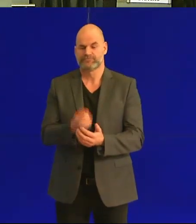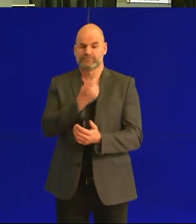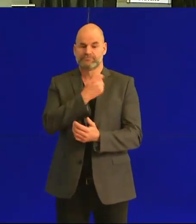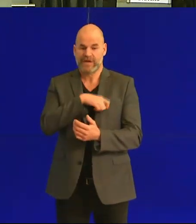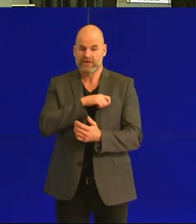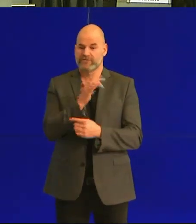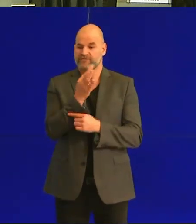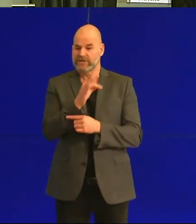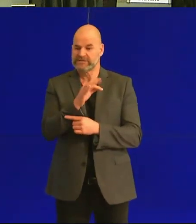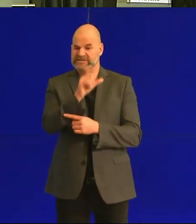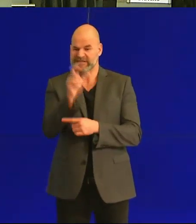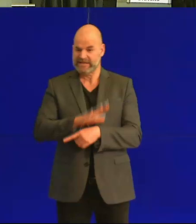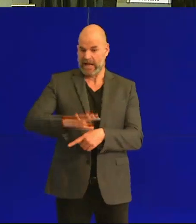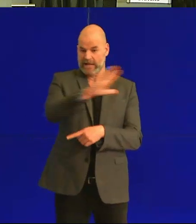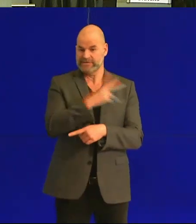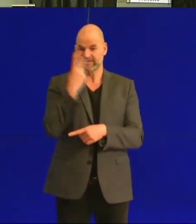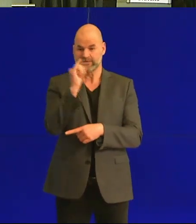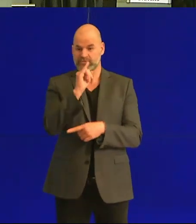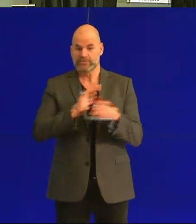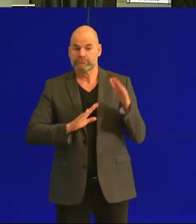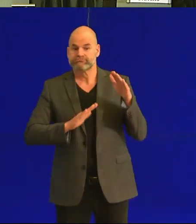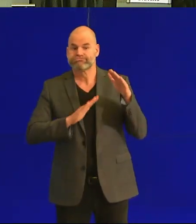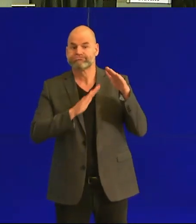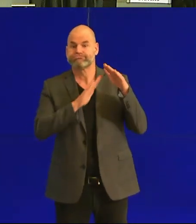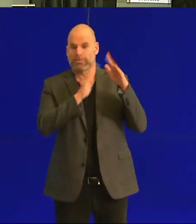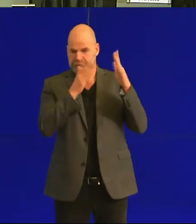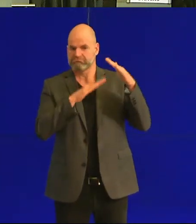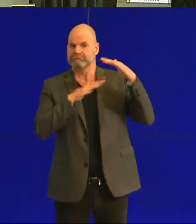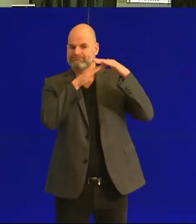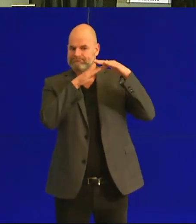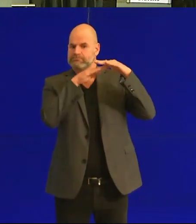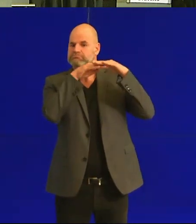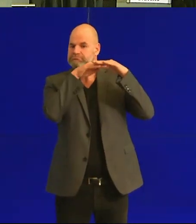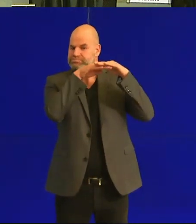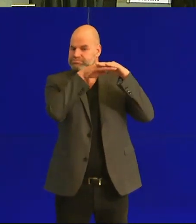le plateau la durdent vraiment